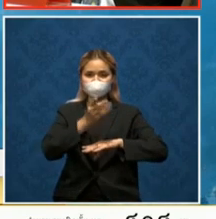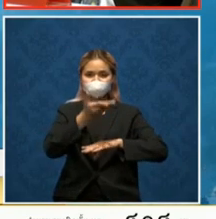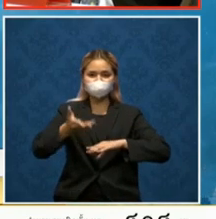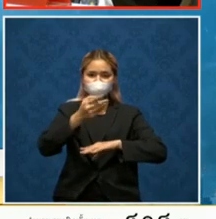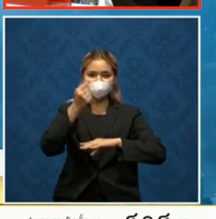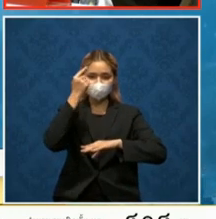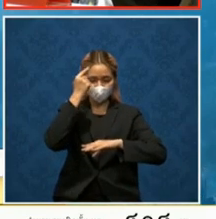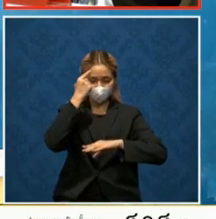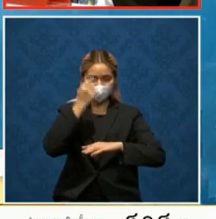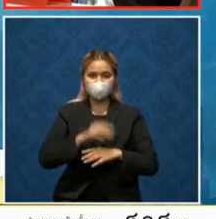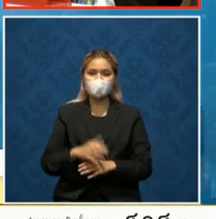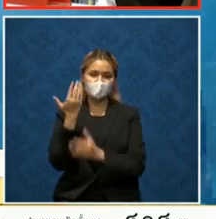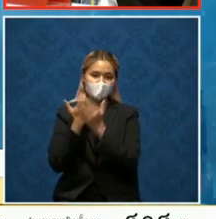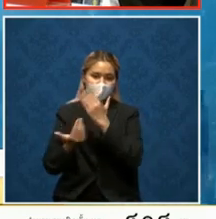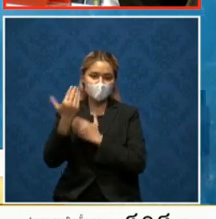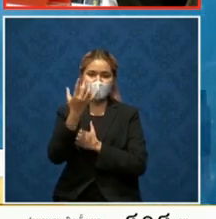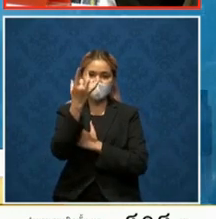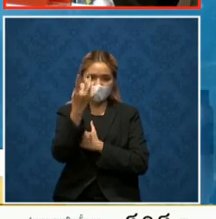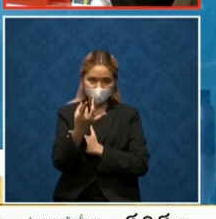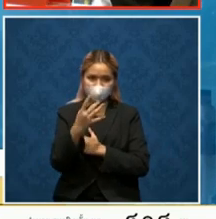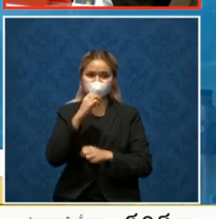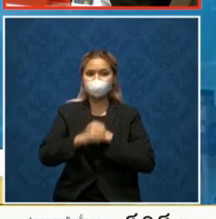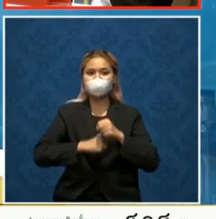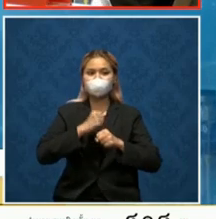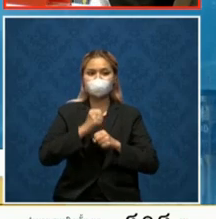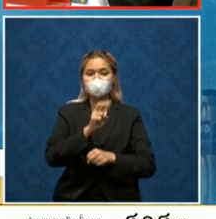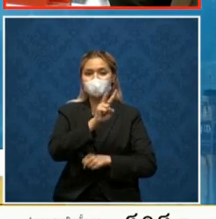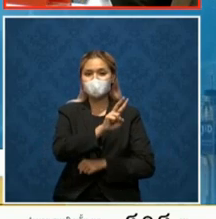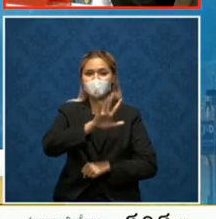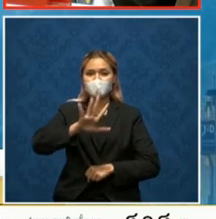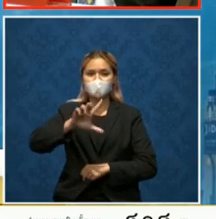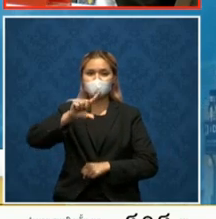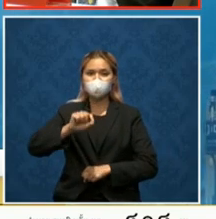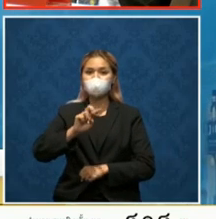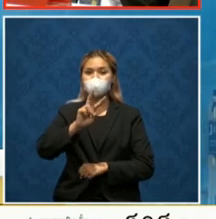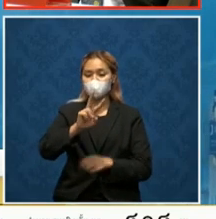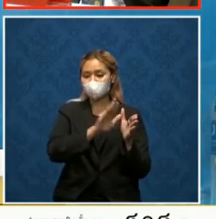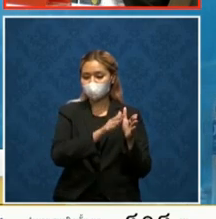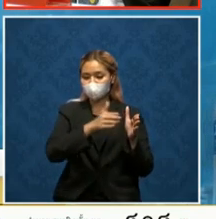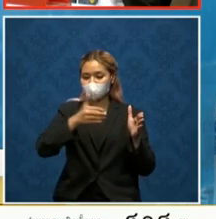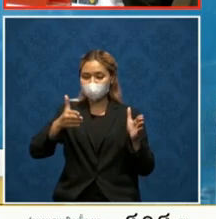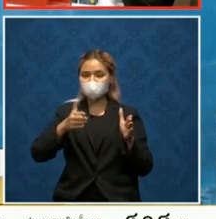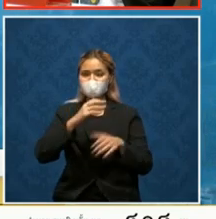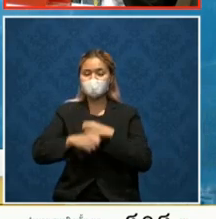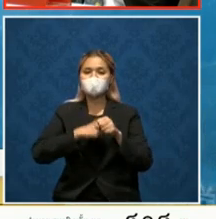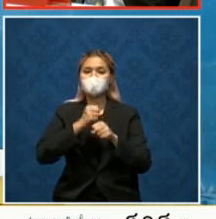ไรในปีพ.ศ2522ถึง